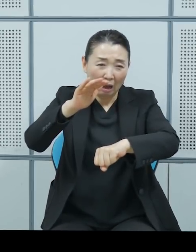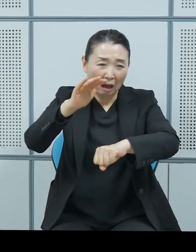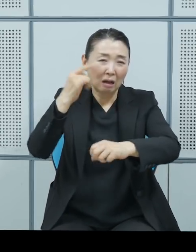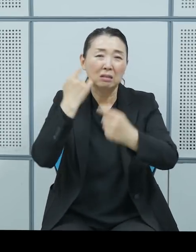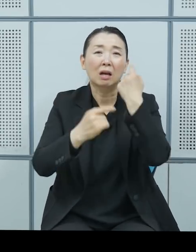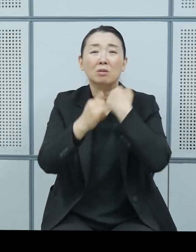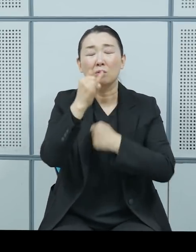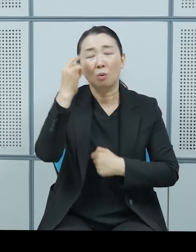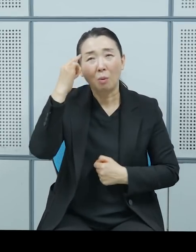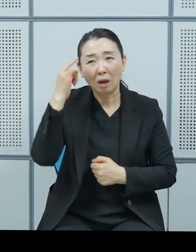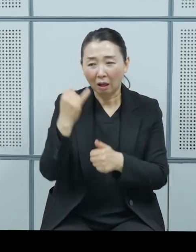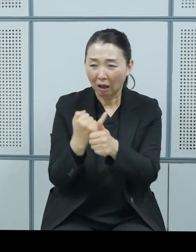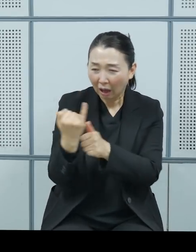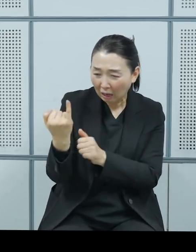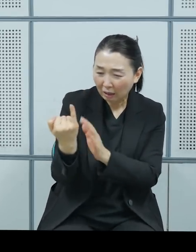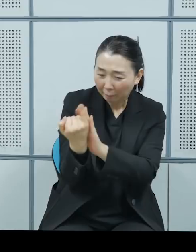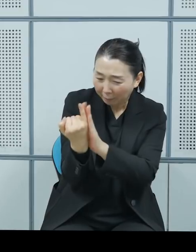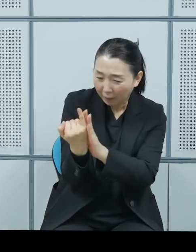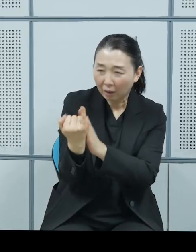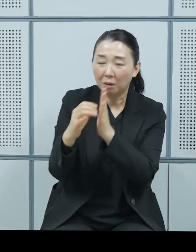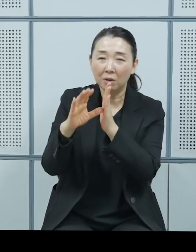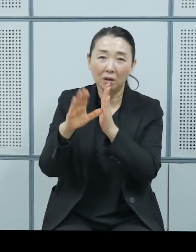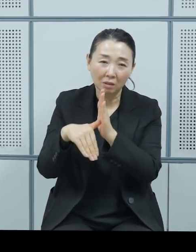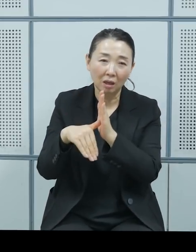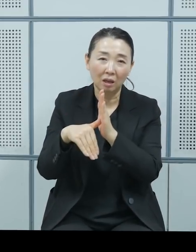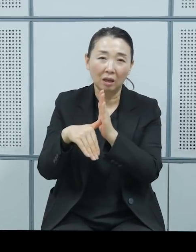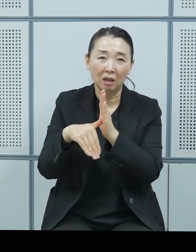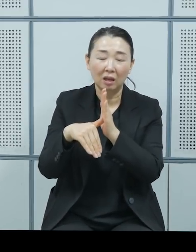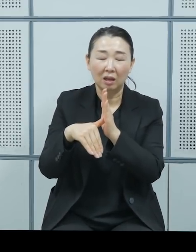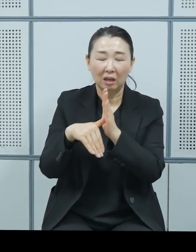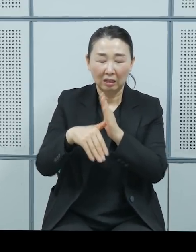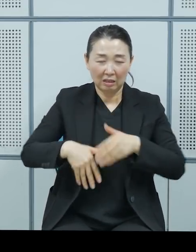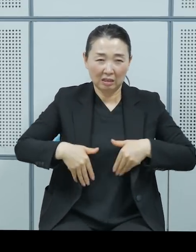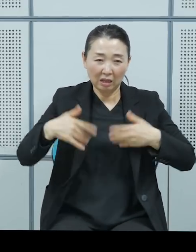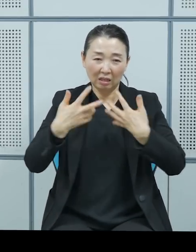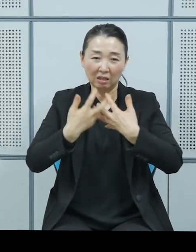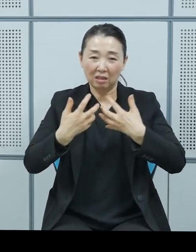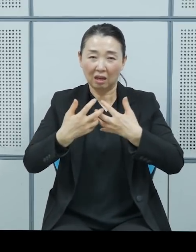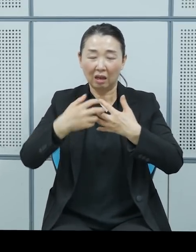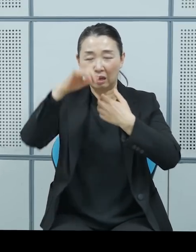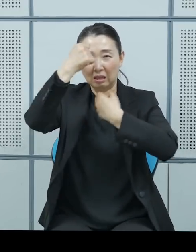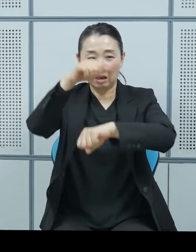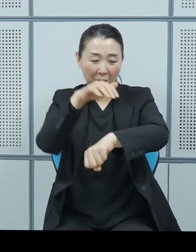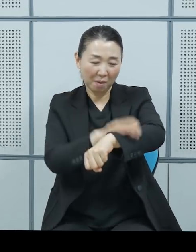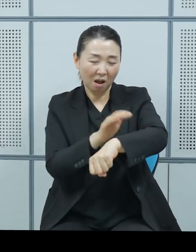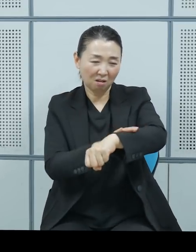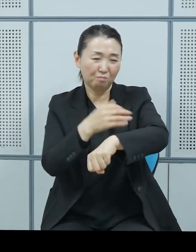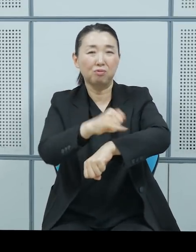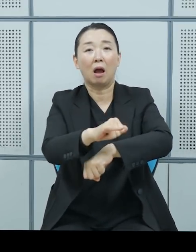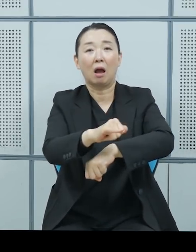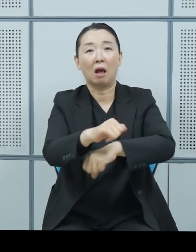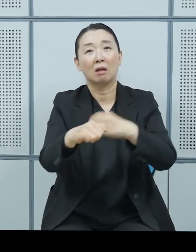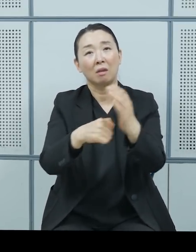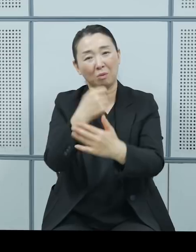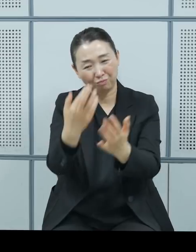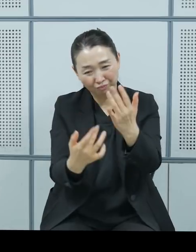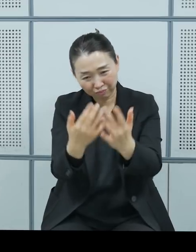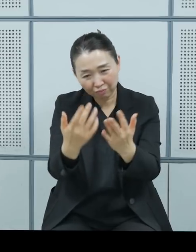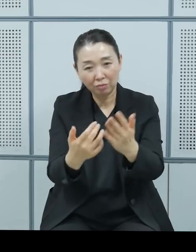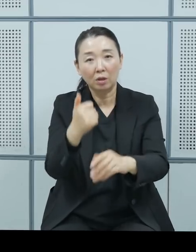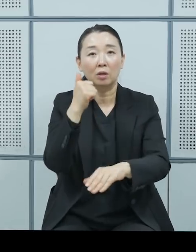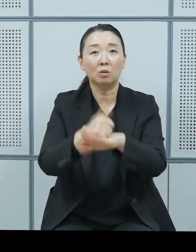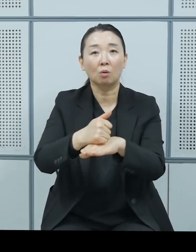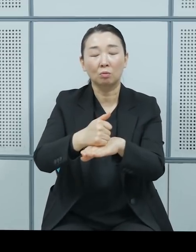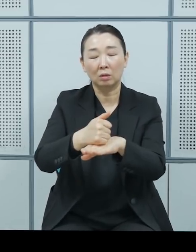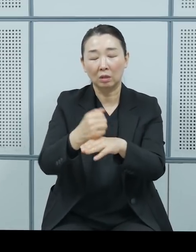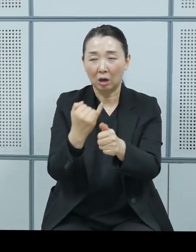아내를 간병하다가 이제 찜질기를 다리에 올려줬는데 그게 불량품이라 가지고 불이 나가지고 아내